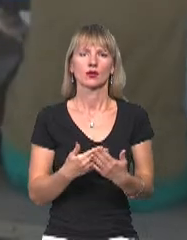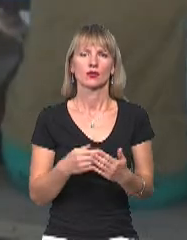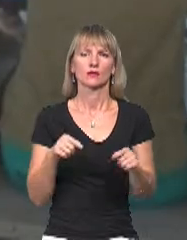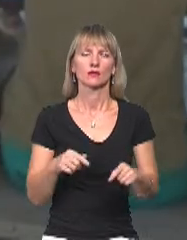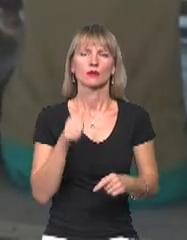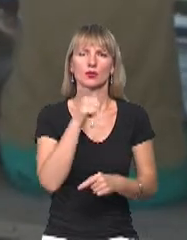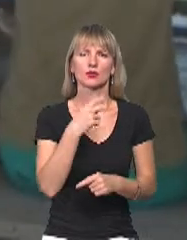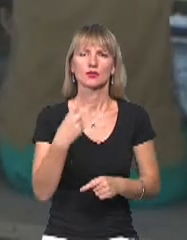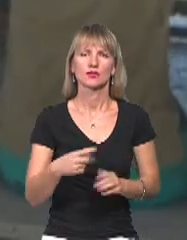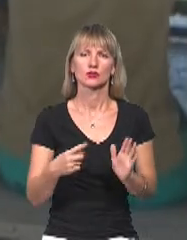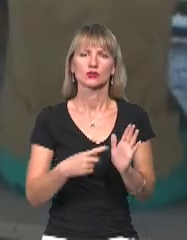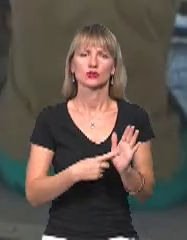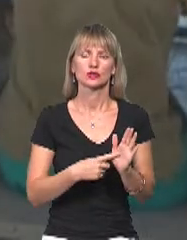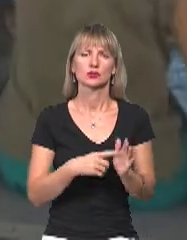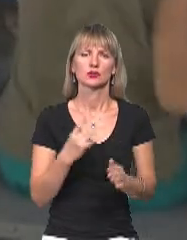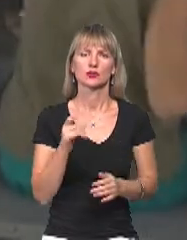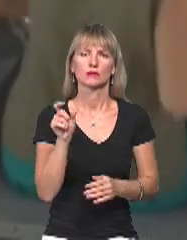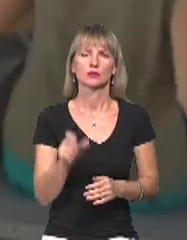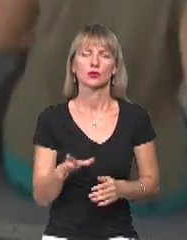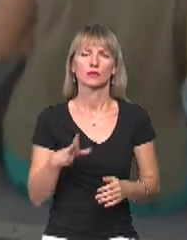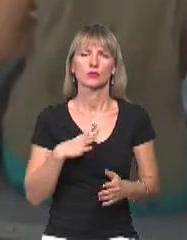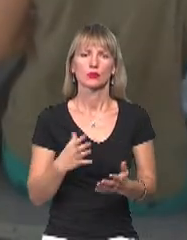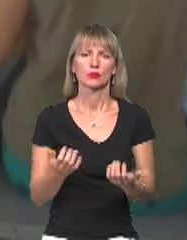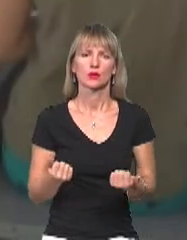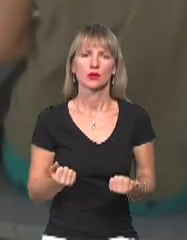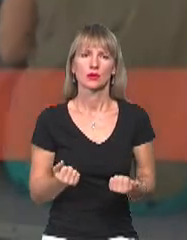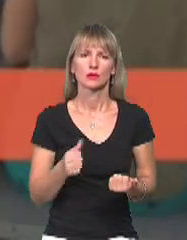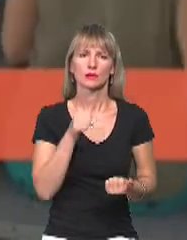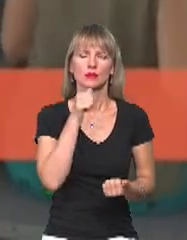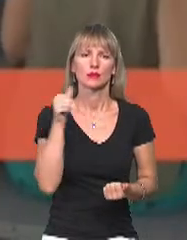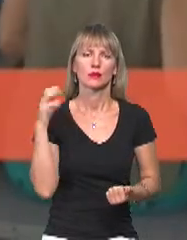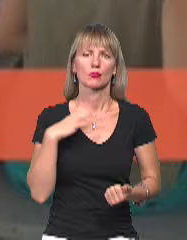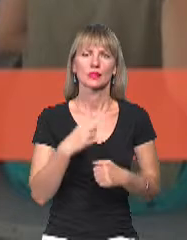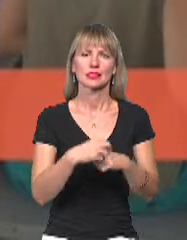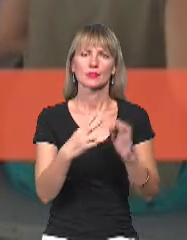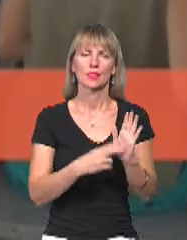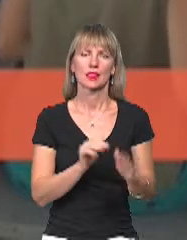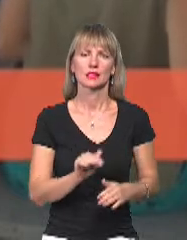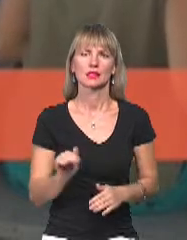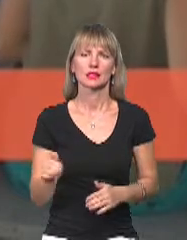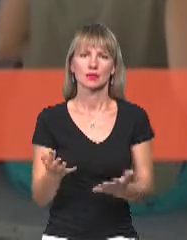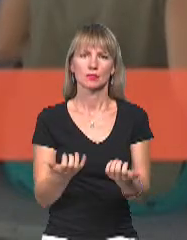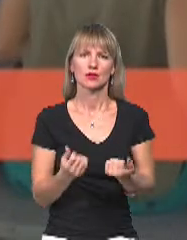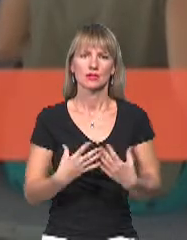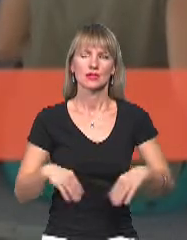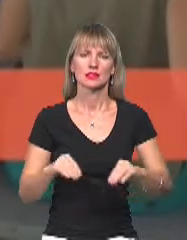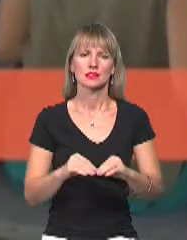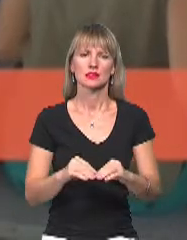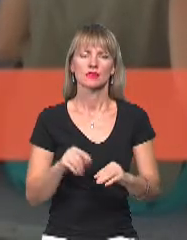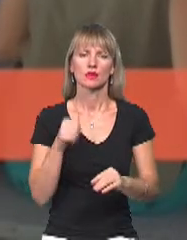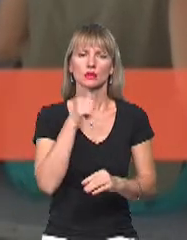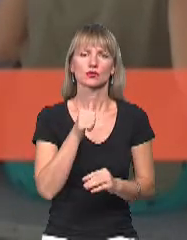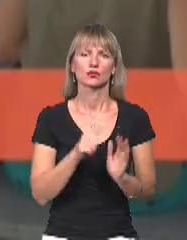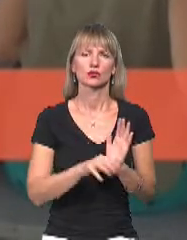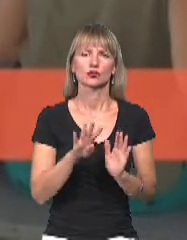в цьому році 26 дитини було усиновлено. В минулому році це було 17 дітей. В цьому році 74 дитини